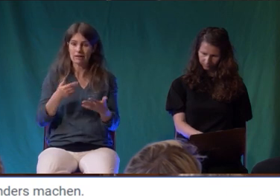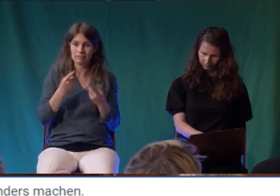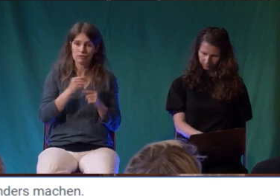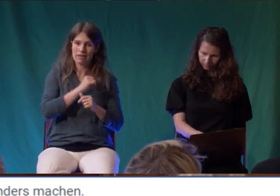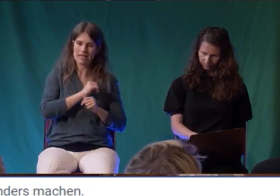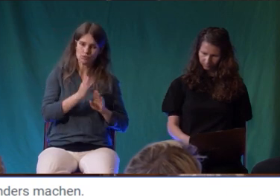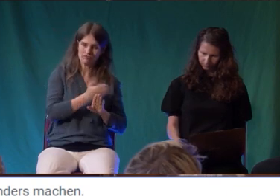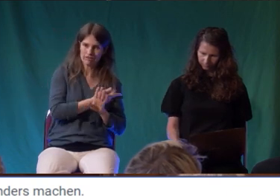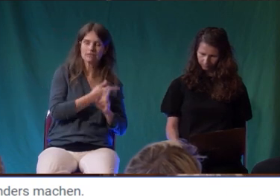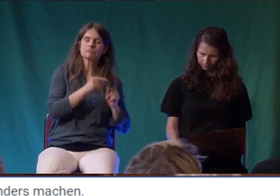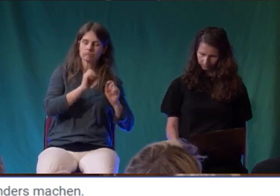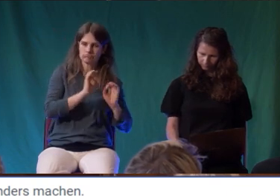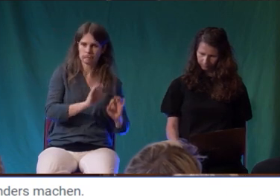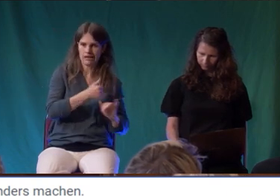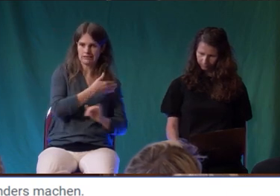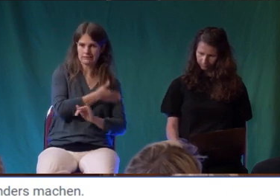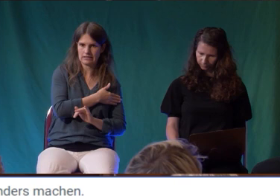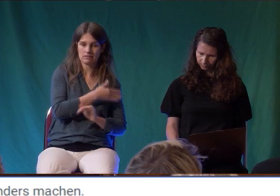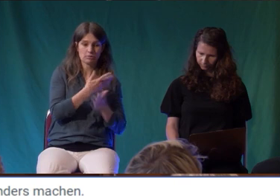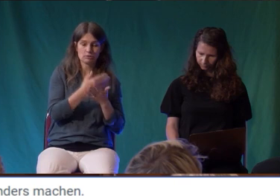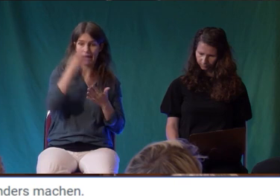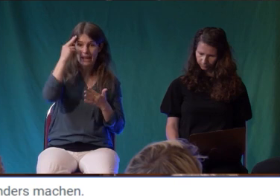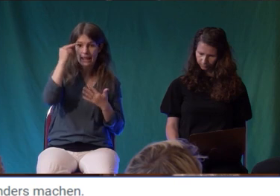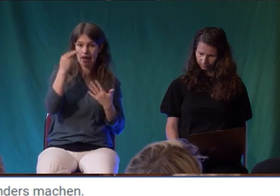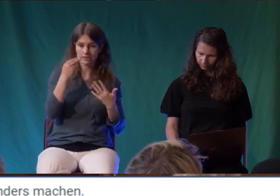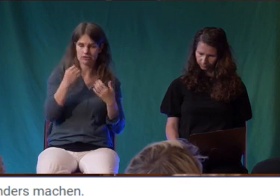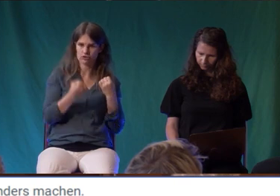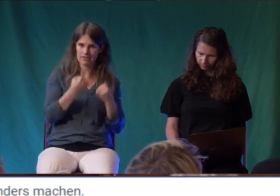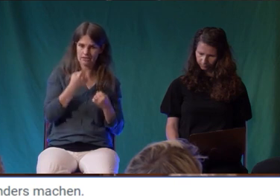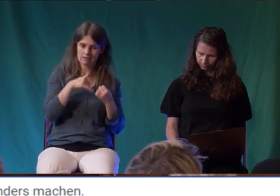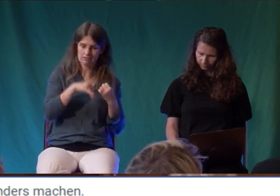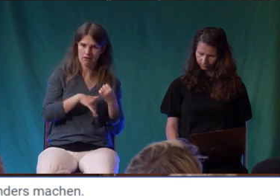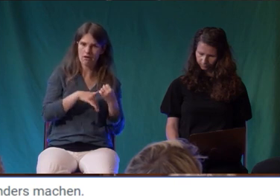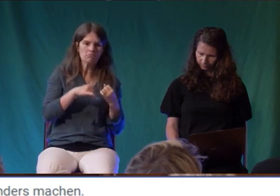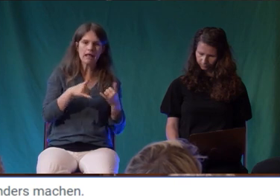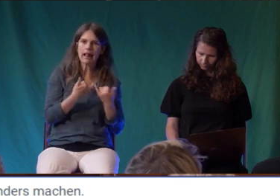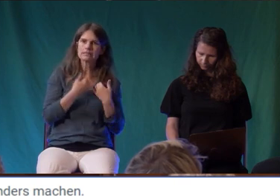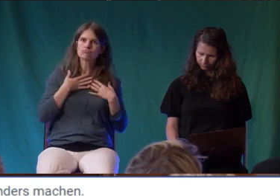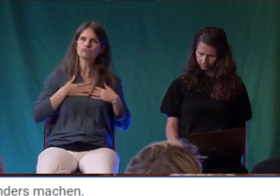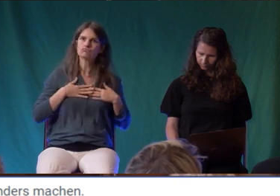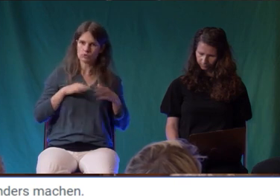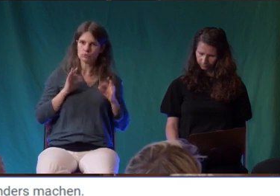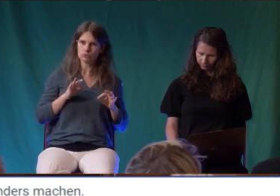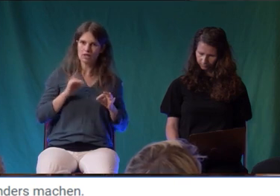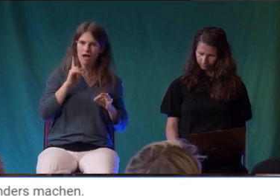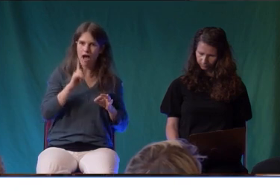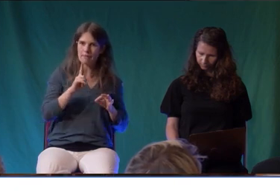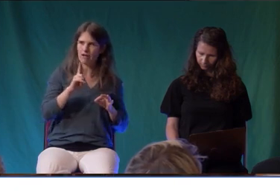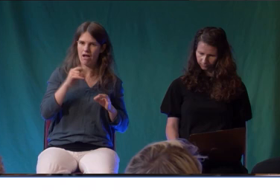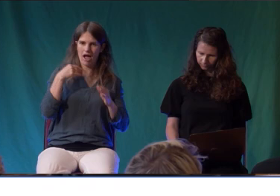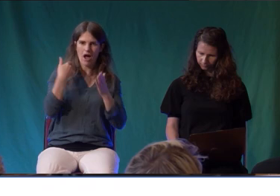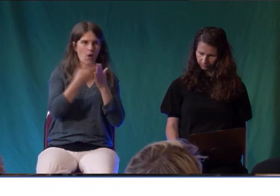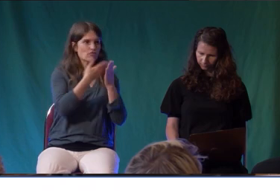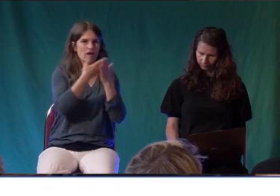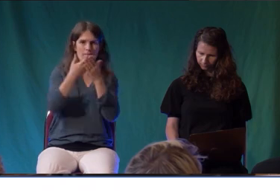Lernschwierigkeiten können sehr gut gute Eltern sein aber oftmals ist es so dass diese Fülle an Aufgaben